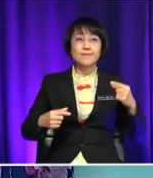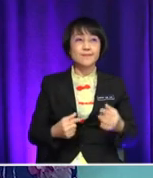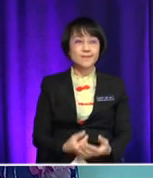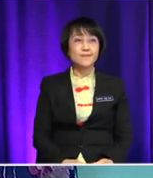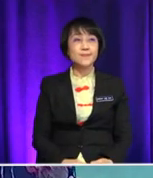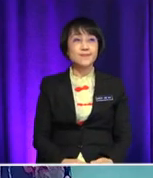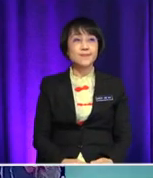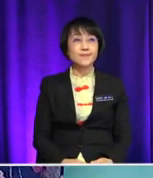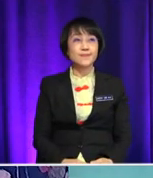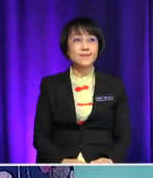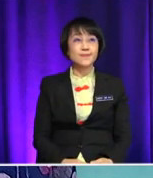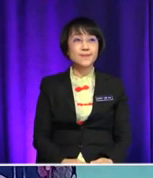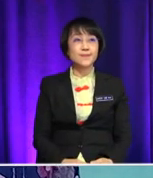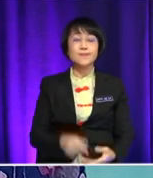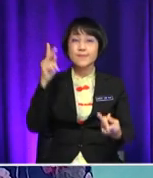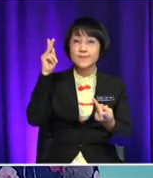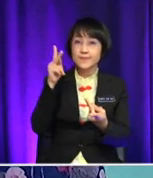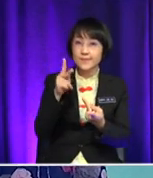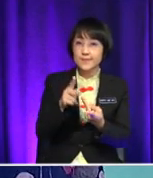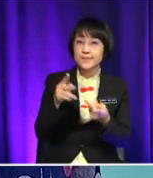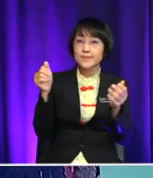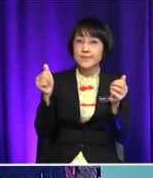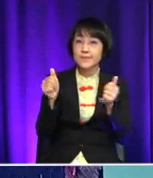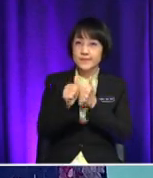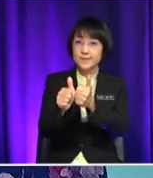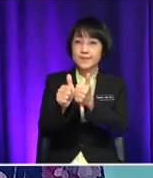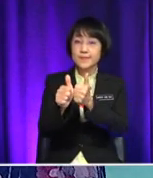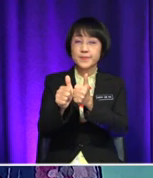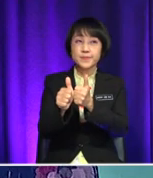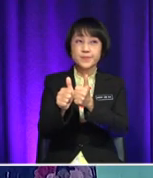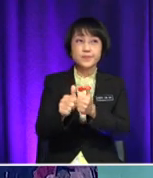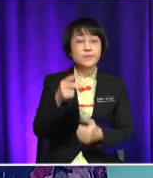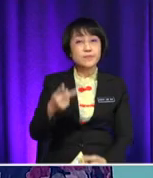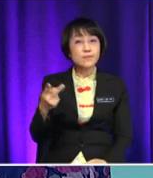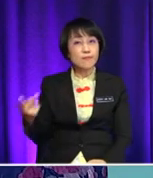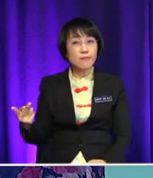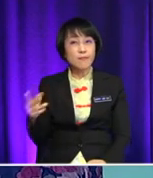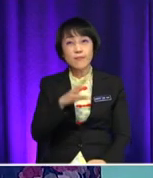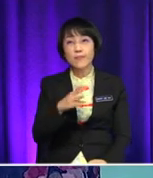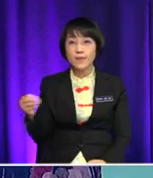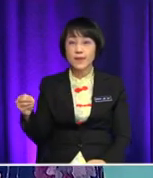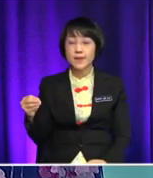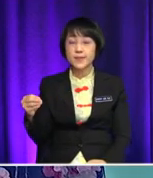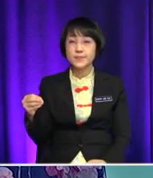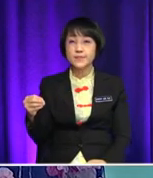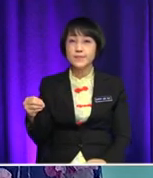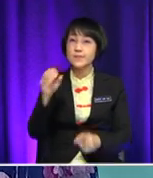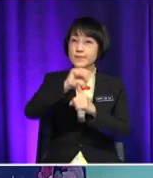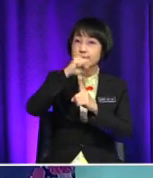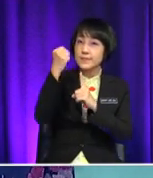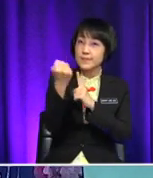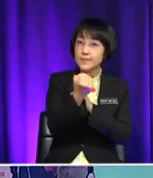sendiri yang mesti sesuai mengikut konteks dan juga situasi kan kalau situasi